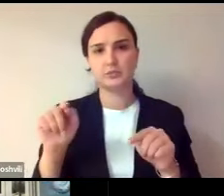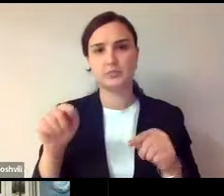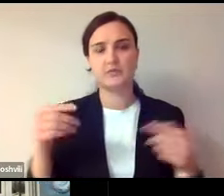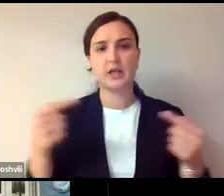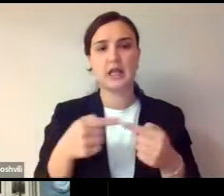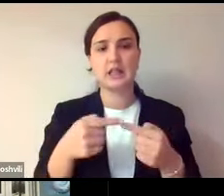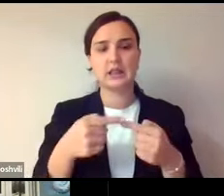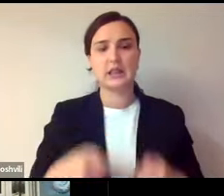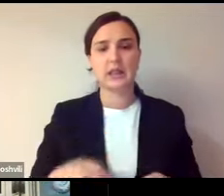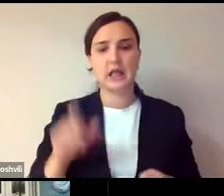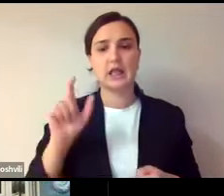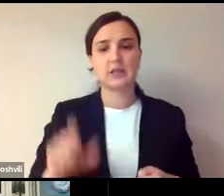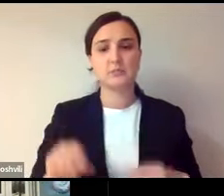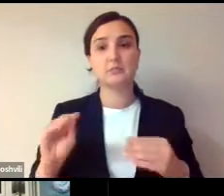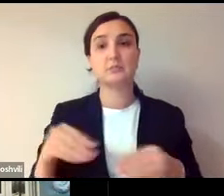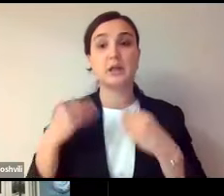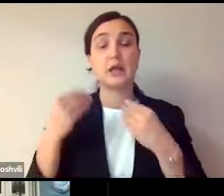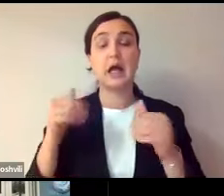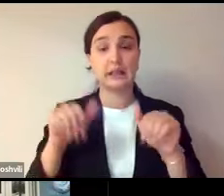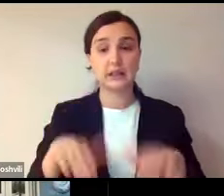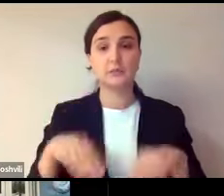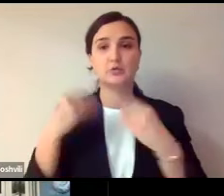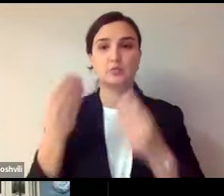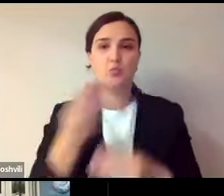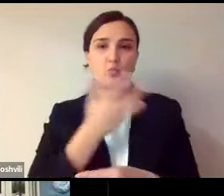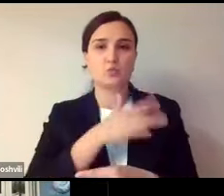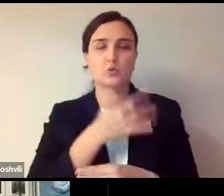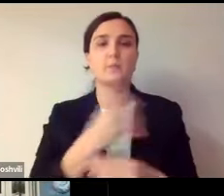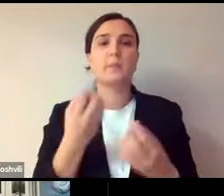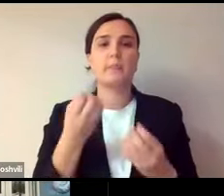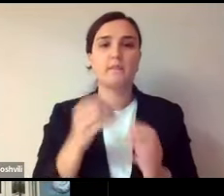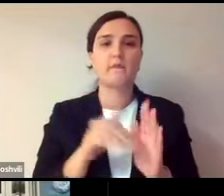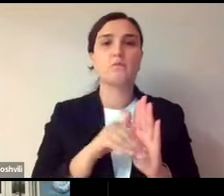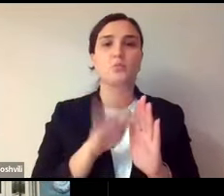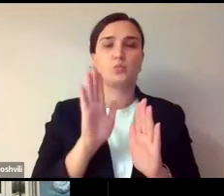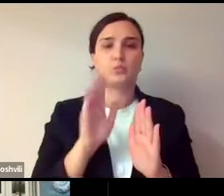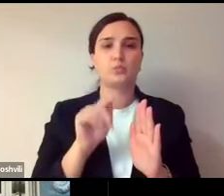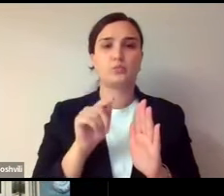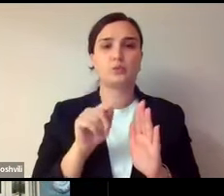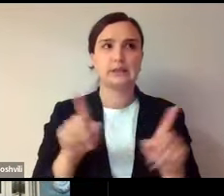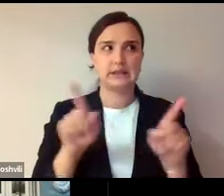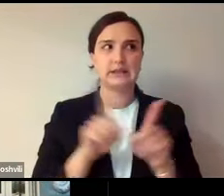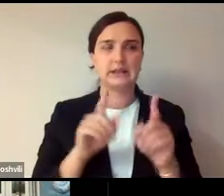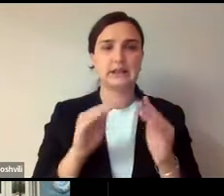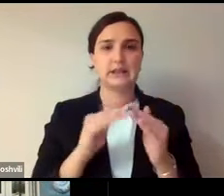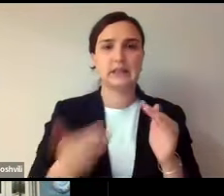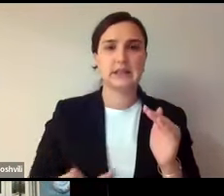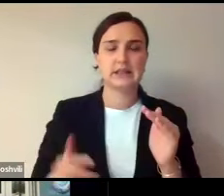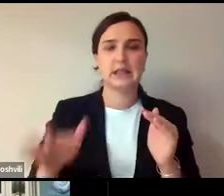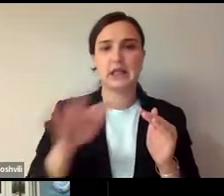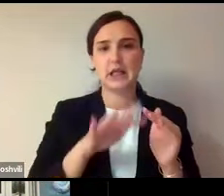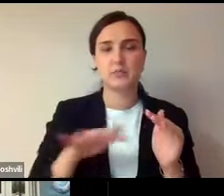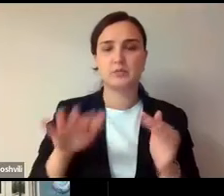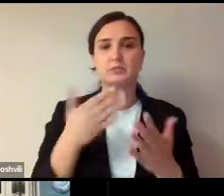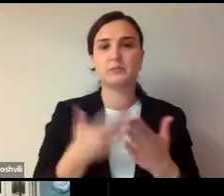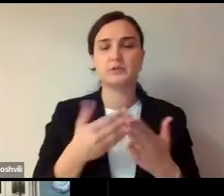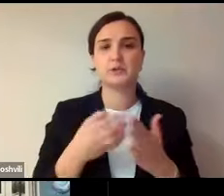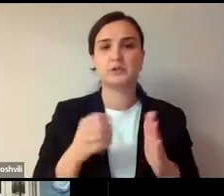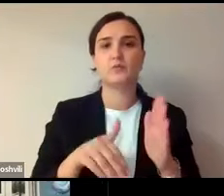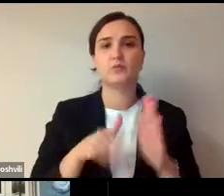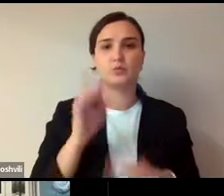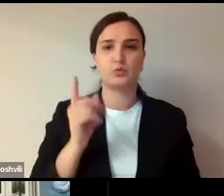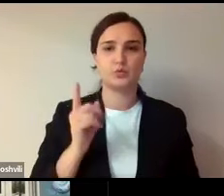ამ ადამიანს მიაწოდოს ეს მომსახურება პირობითად კიდევ უფრო ისეთ დასახლებაში, სადაც ვთქვათ, კიდევ უფრო